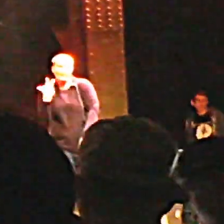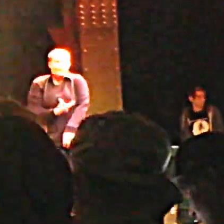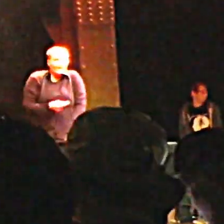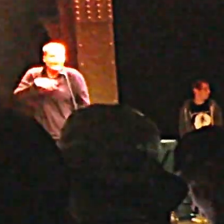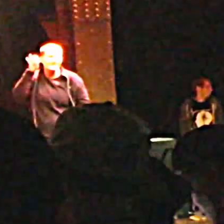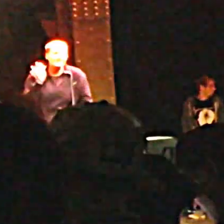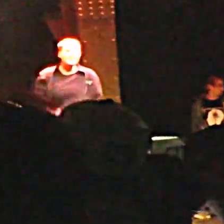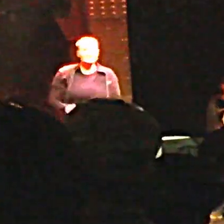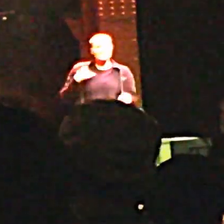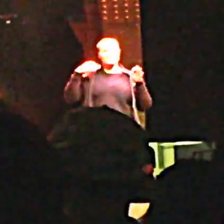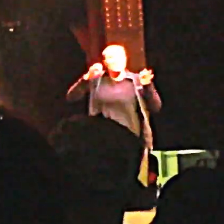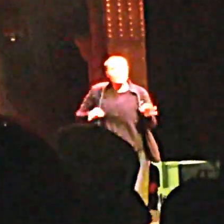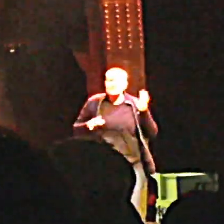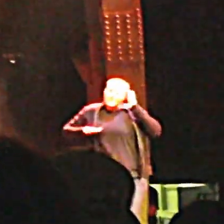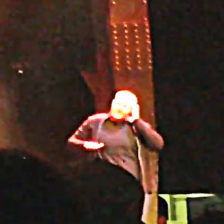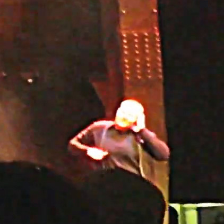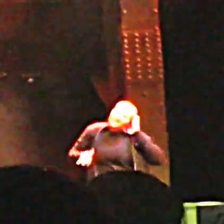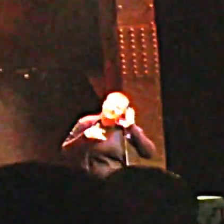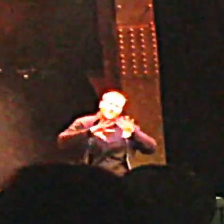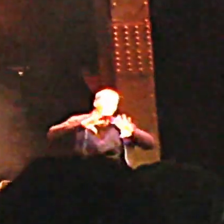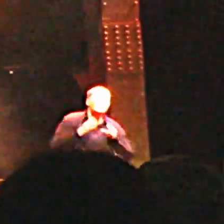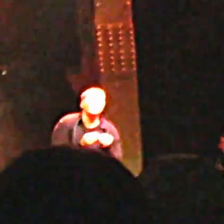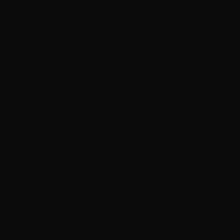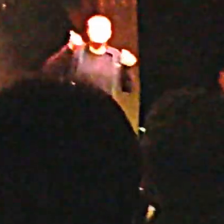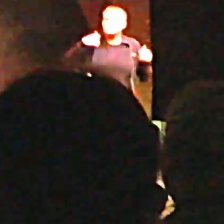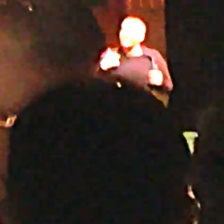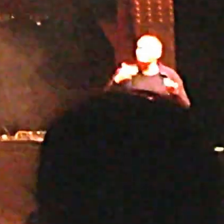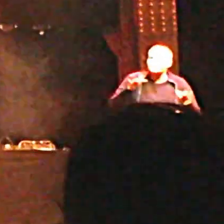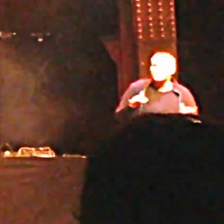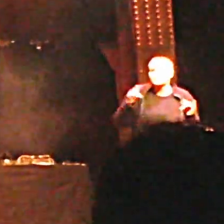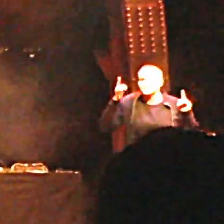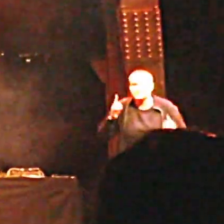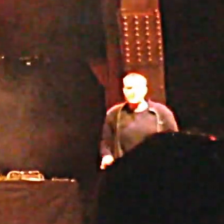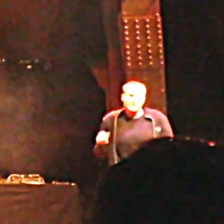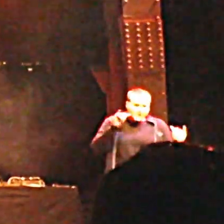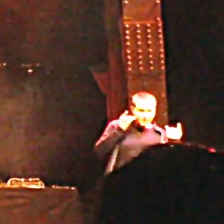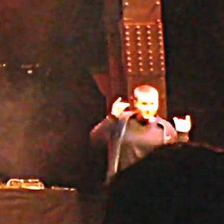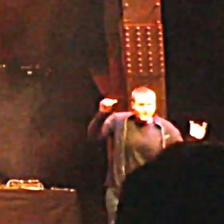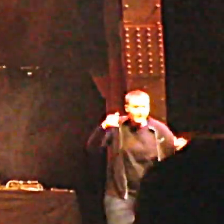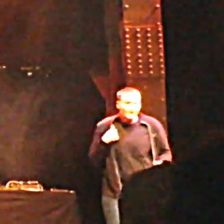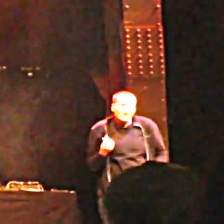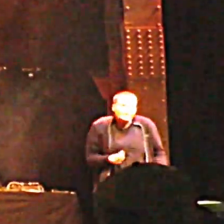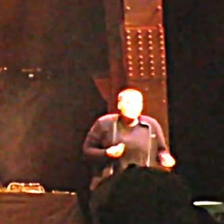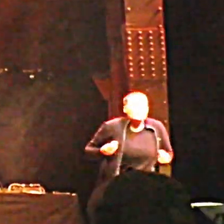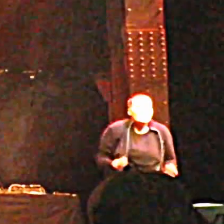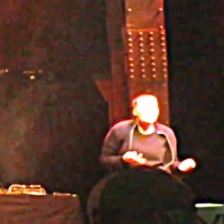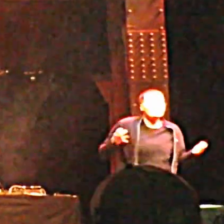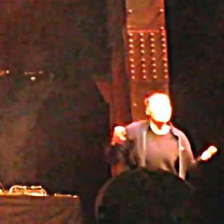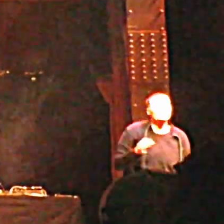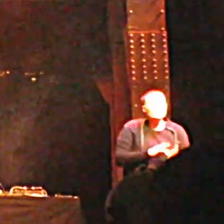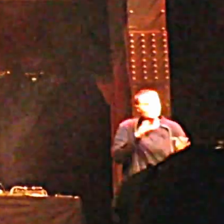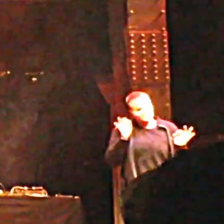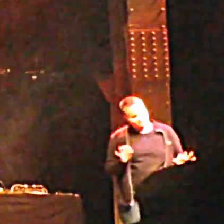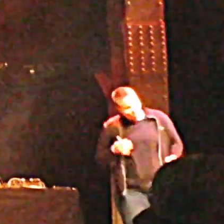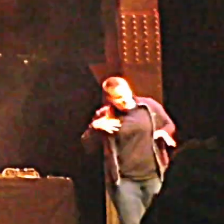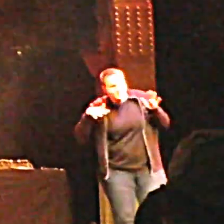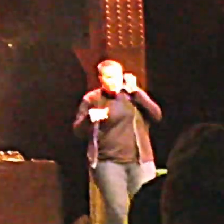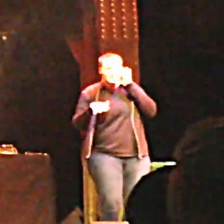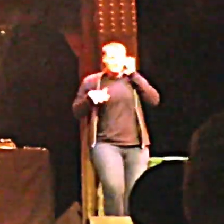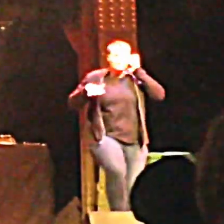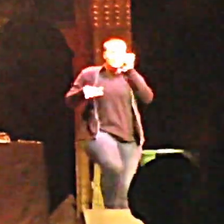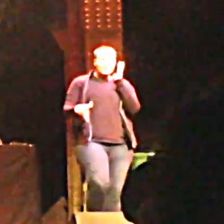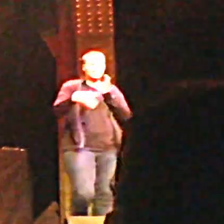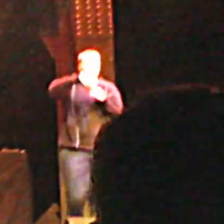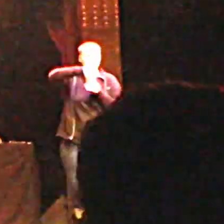Turntables, warm, Michael, wenn nicht voller Horror. Dass unser Publikum schreit, gefühlt vermügt, verliebt. Dass man verfreudet beiden, weil wir geile Beats und Seppels mit